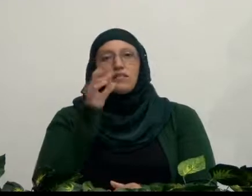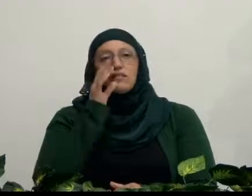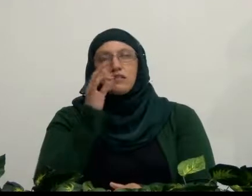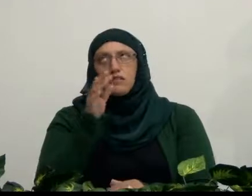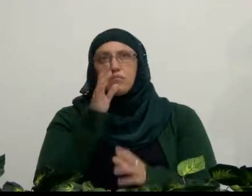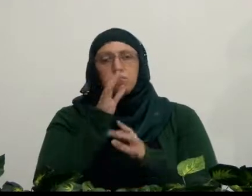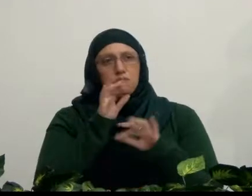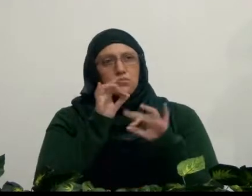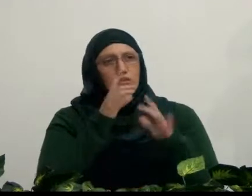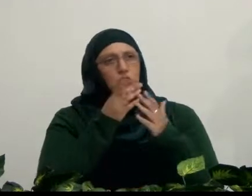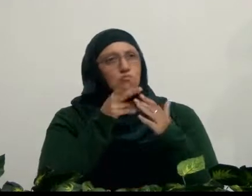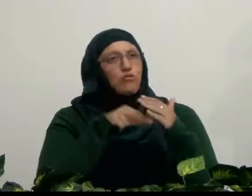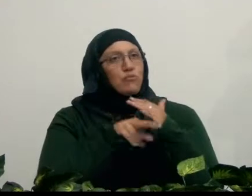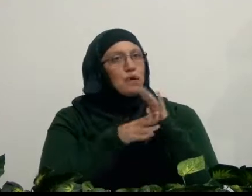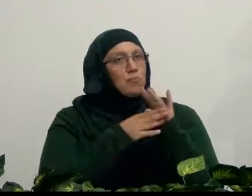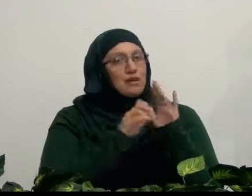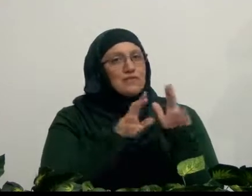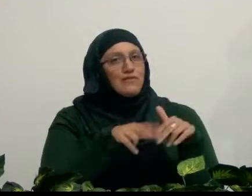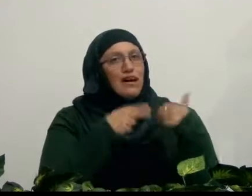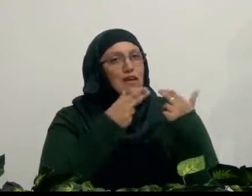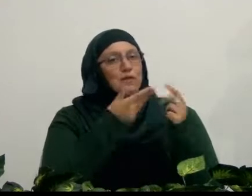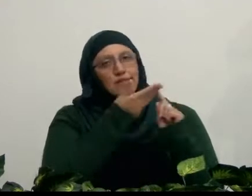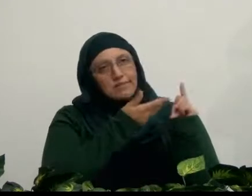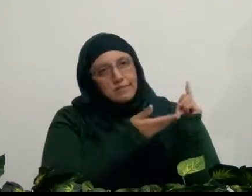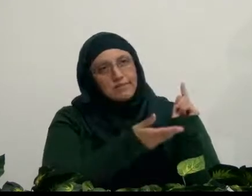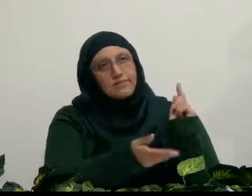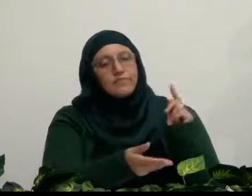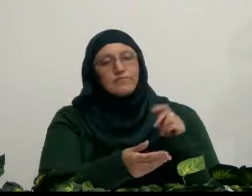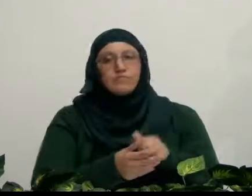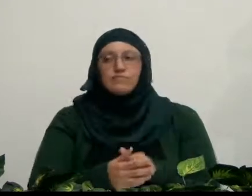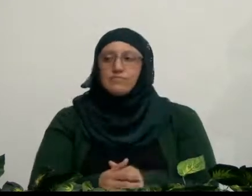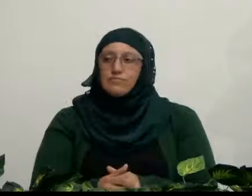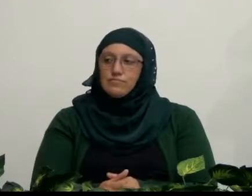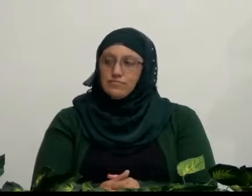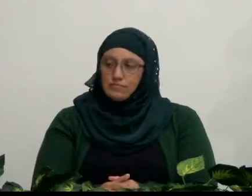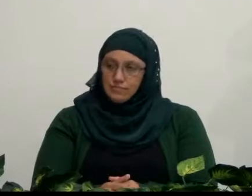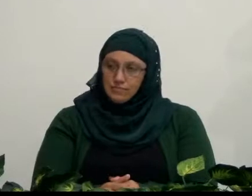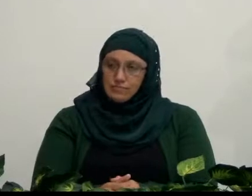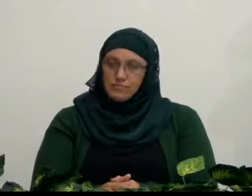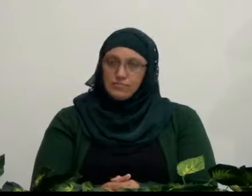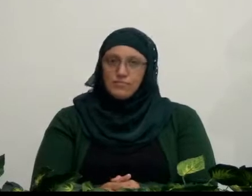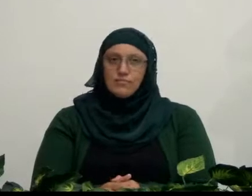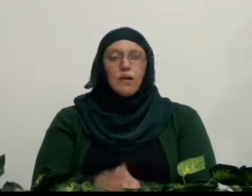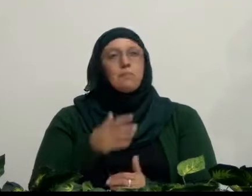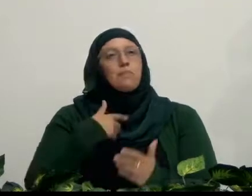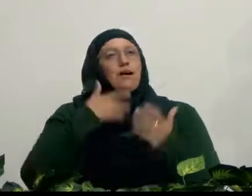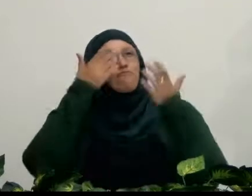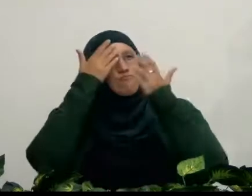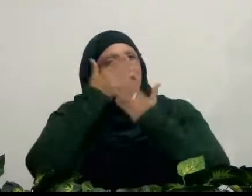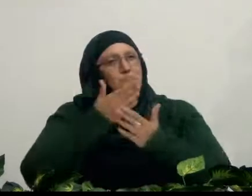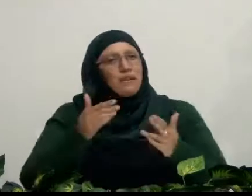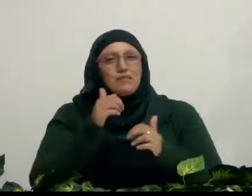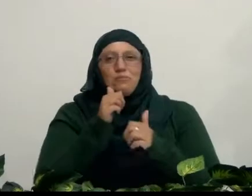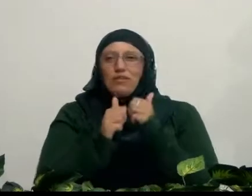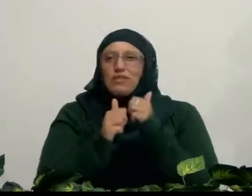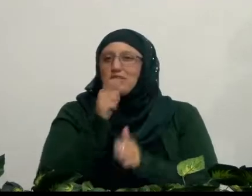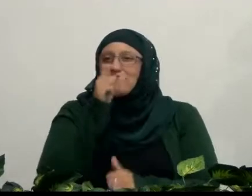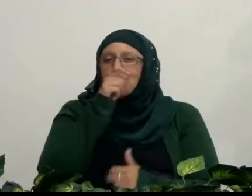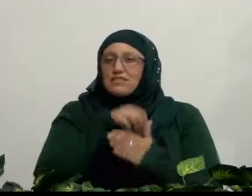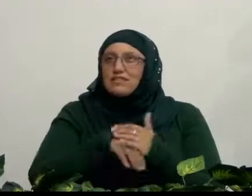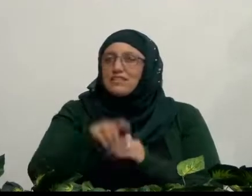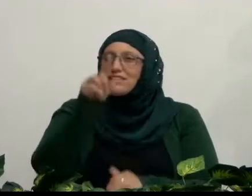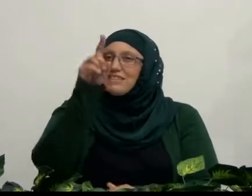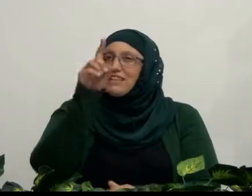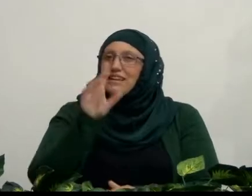اللهم صل على محمد وآل محمد وعجل فرجهم. Respected brothers and sisters in Islam,